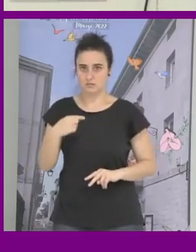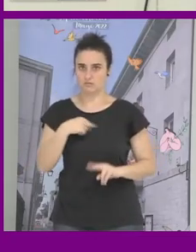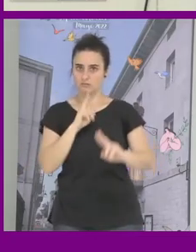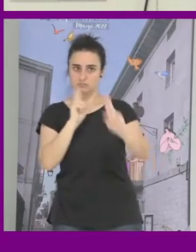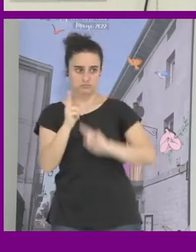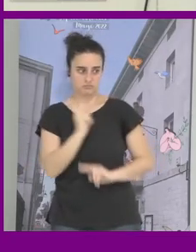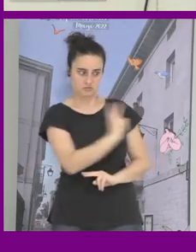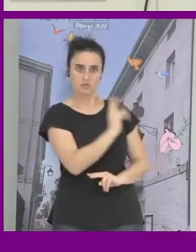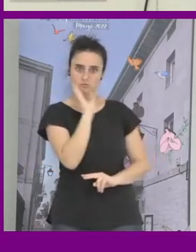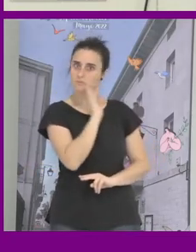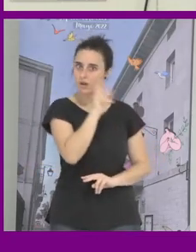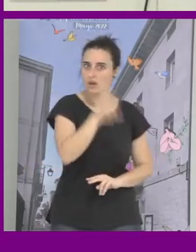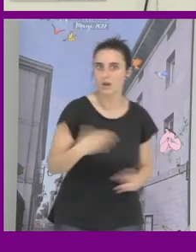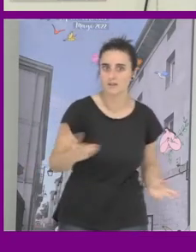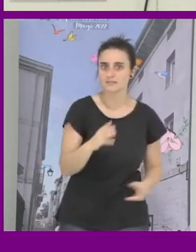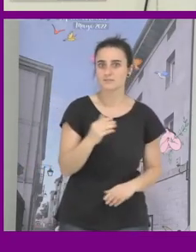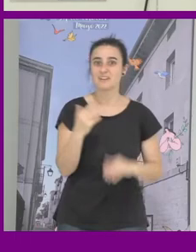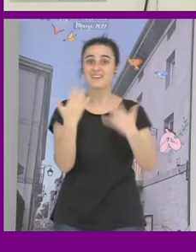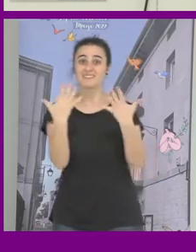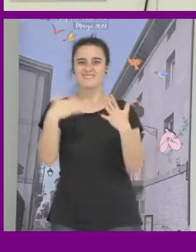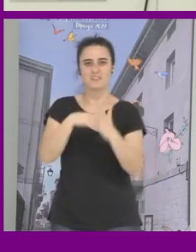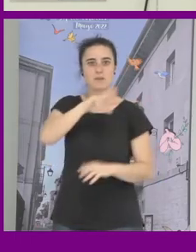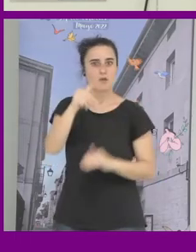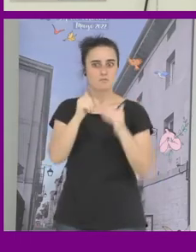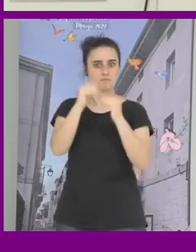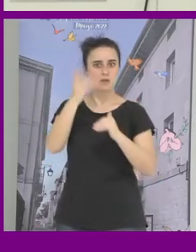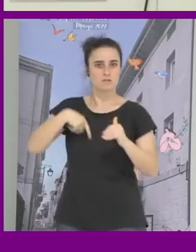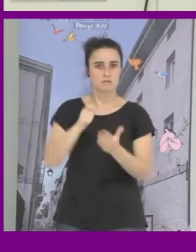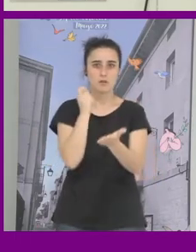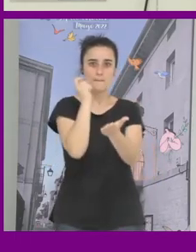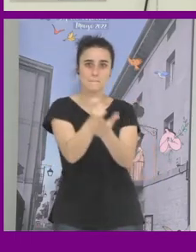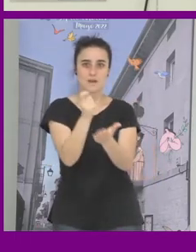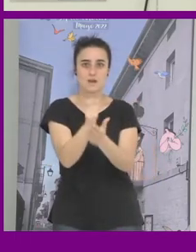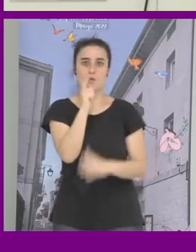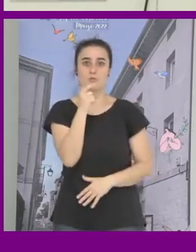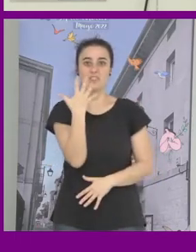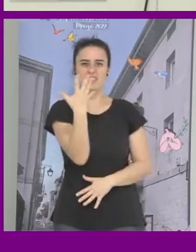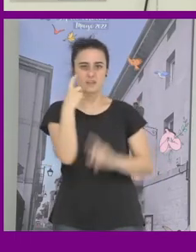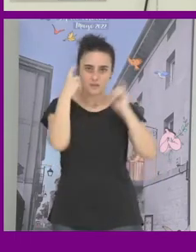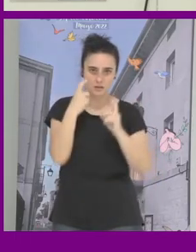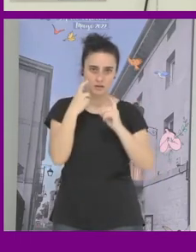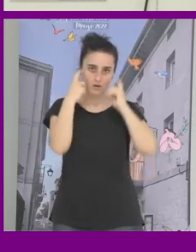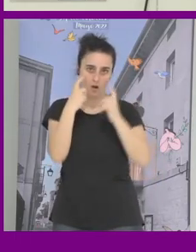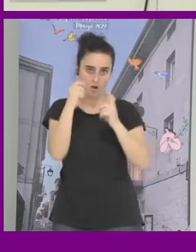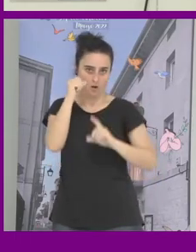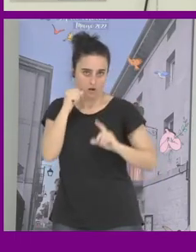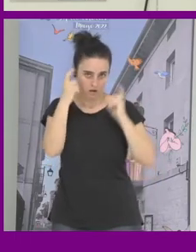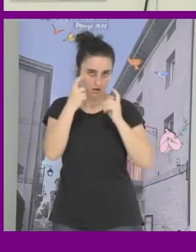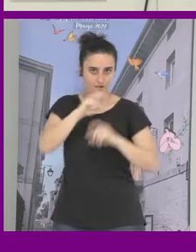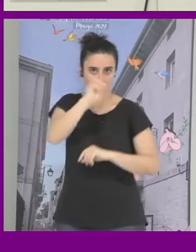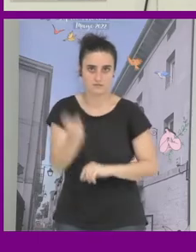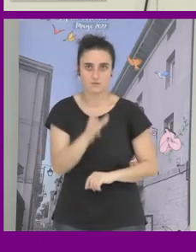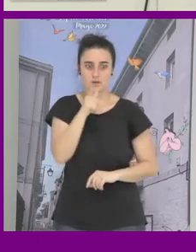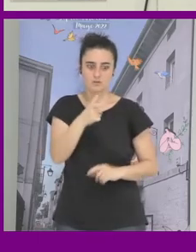nien. 10.000 euro baino gehiago ordaindu genituen bosa jakeren gatik. Bai, orduan, bueno, kristolako negozioari dira